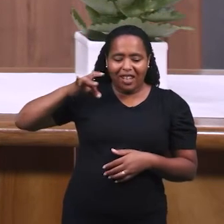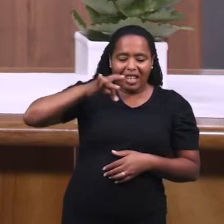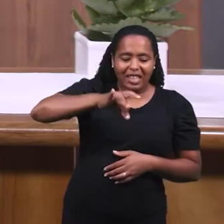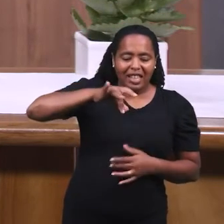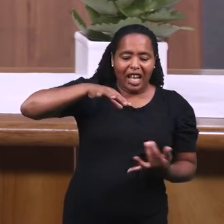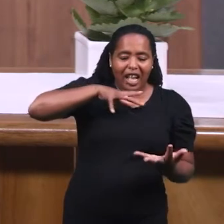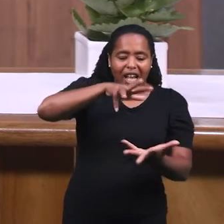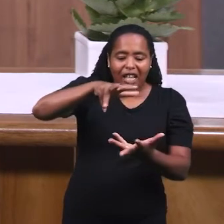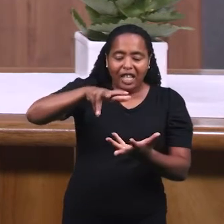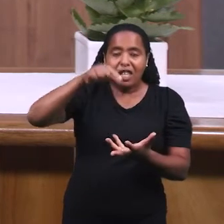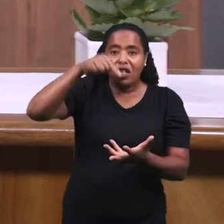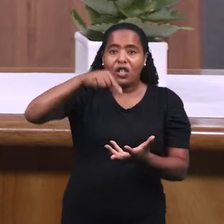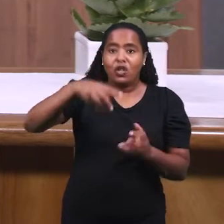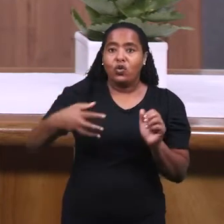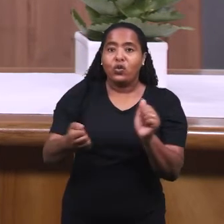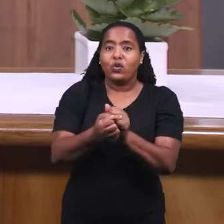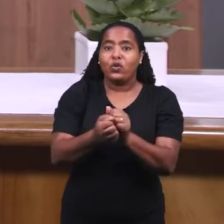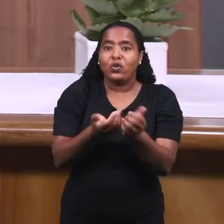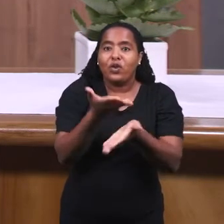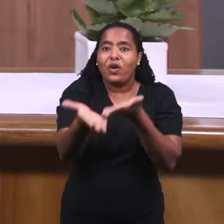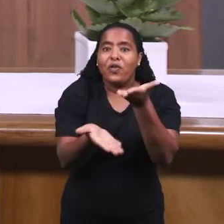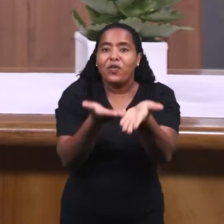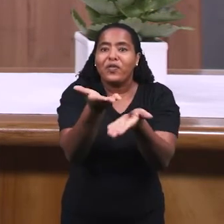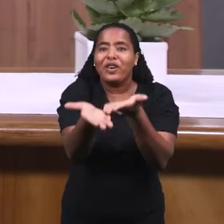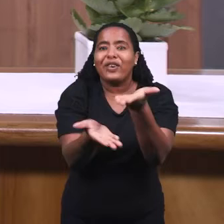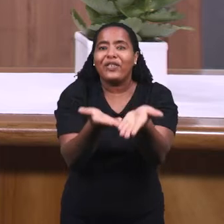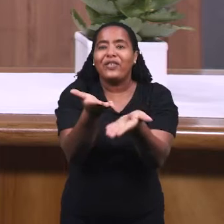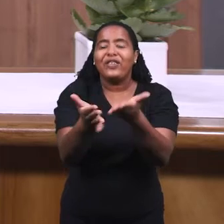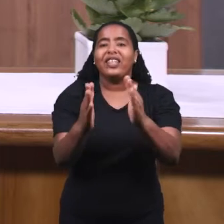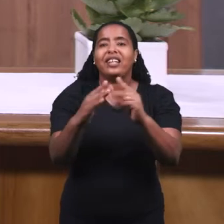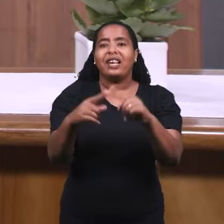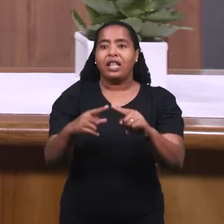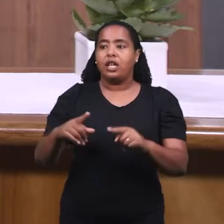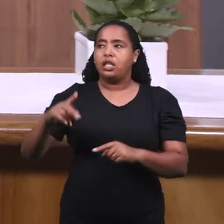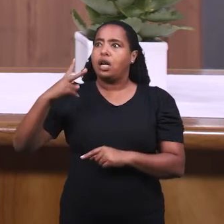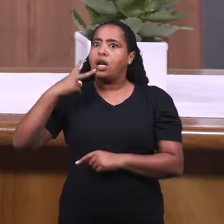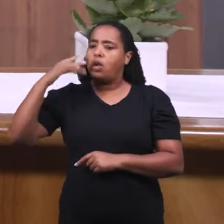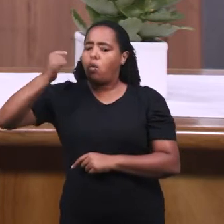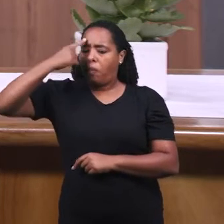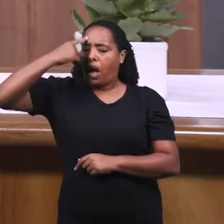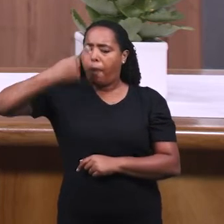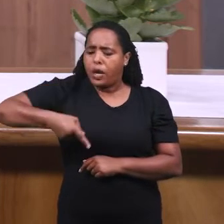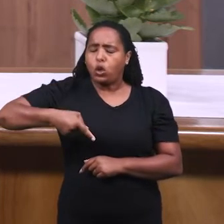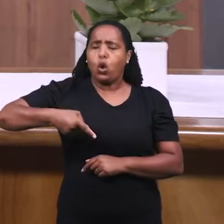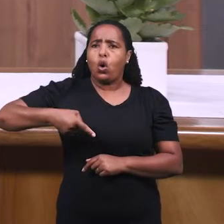на земле, вместе с Церковью, чтобы заботиться о Церкви. И